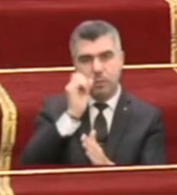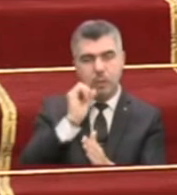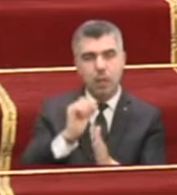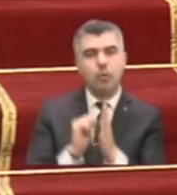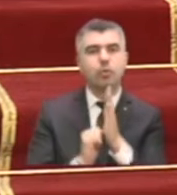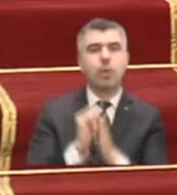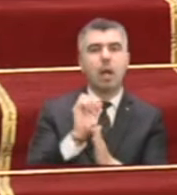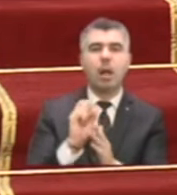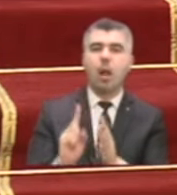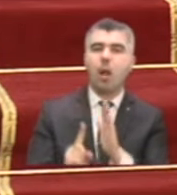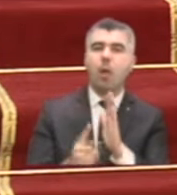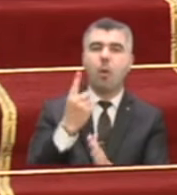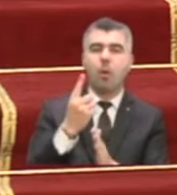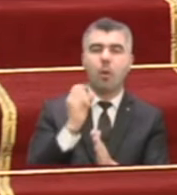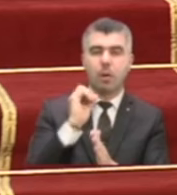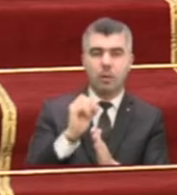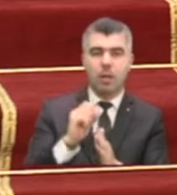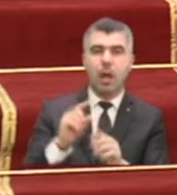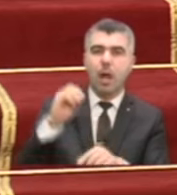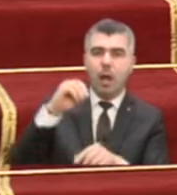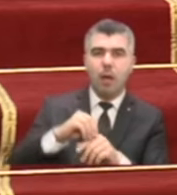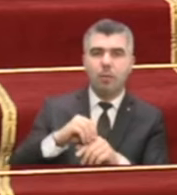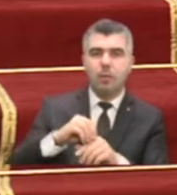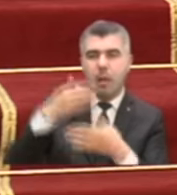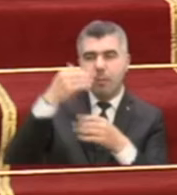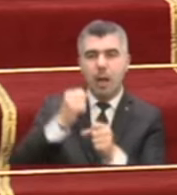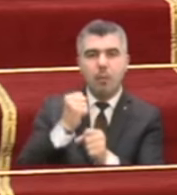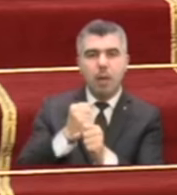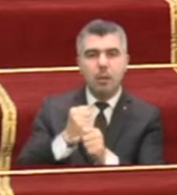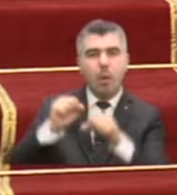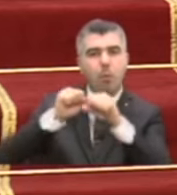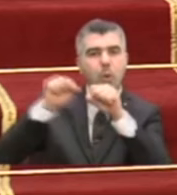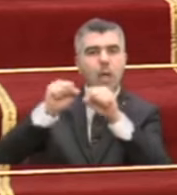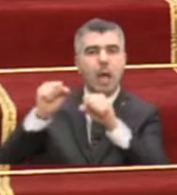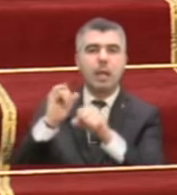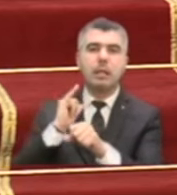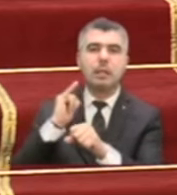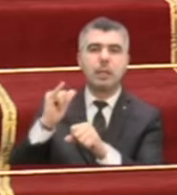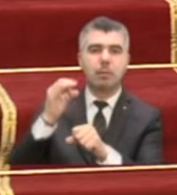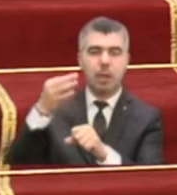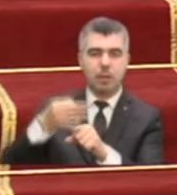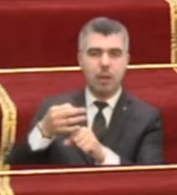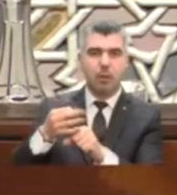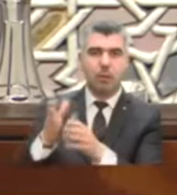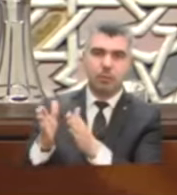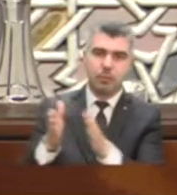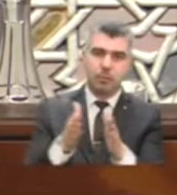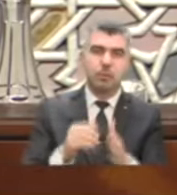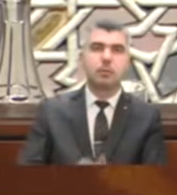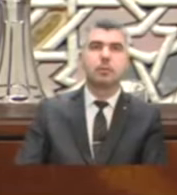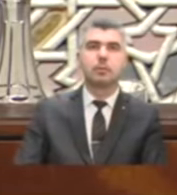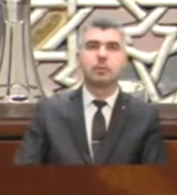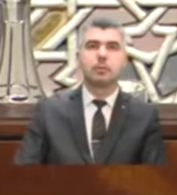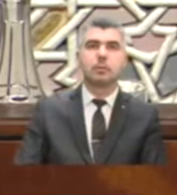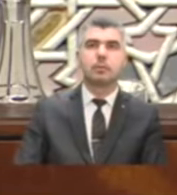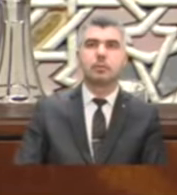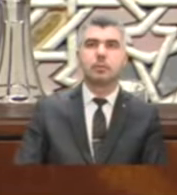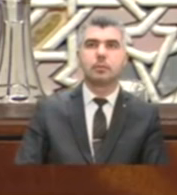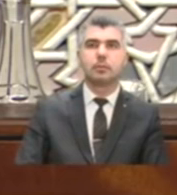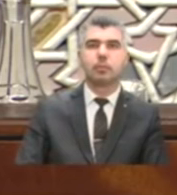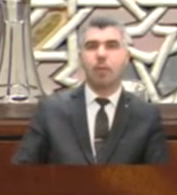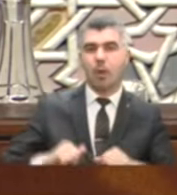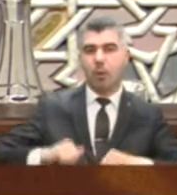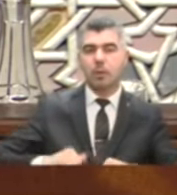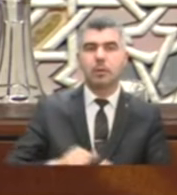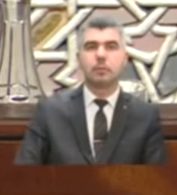نجحتوا ولاول مره تخرجوا حتى ابناء الجاليه باش يحتجوا ويوقعوا تاهم على العرائض. شكرا سيدة النائبة. سيد